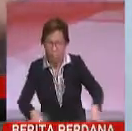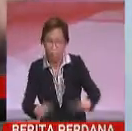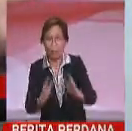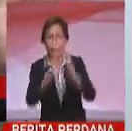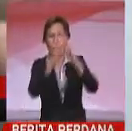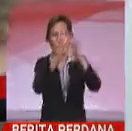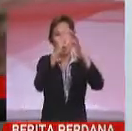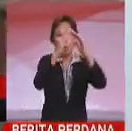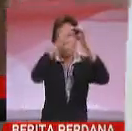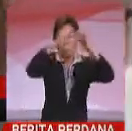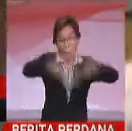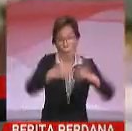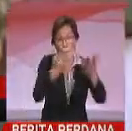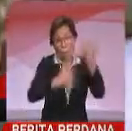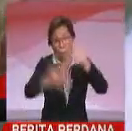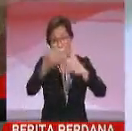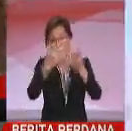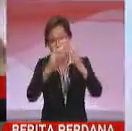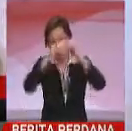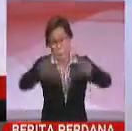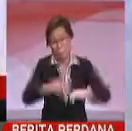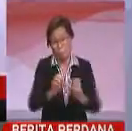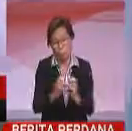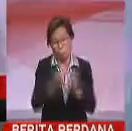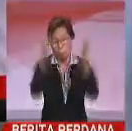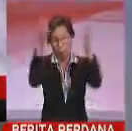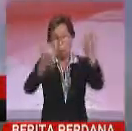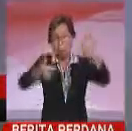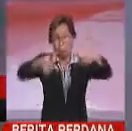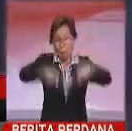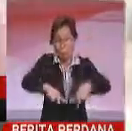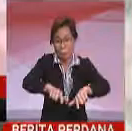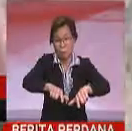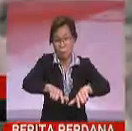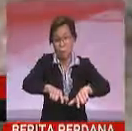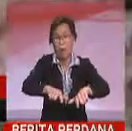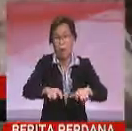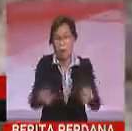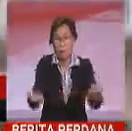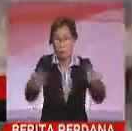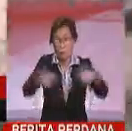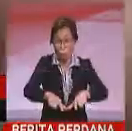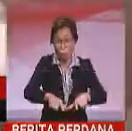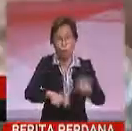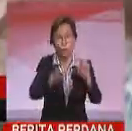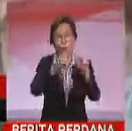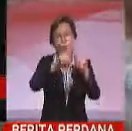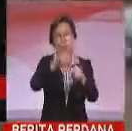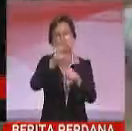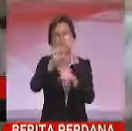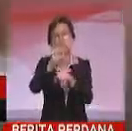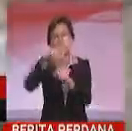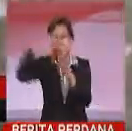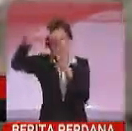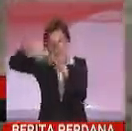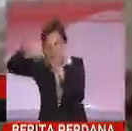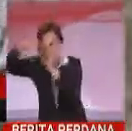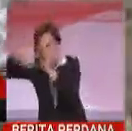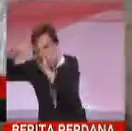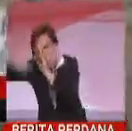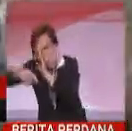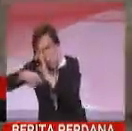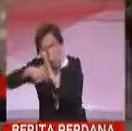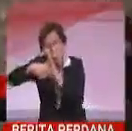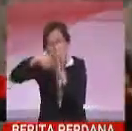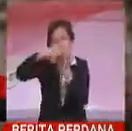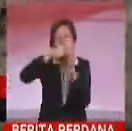runtuhan rumah yang terbakar dalam satu letupan. Kejadian difahamkan berlaku pada September lalu, dirakam menerusi kamera